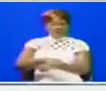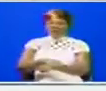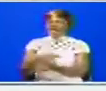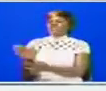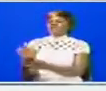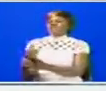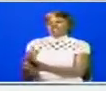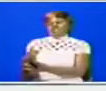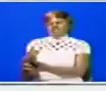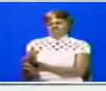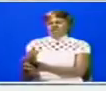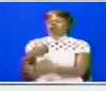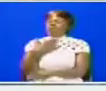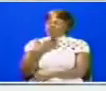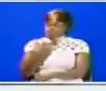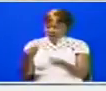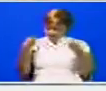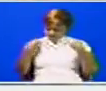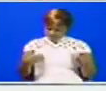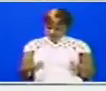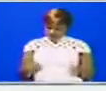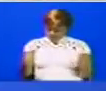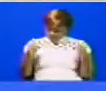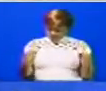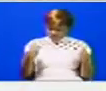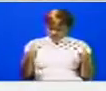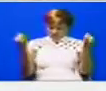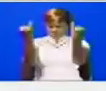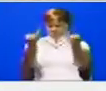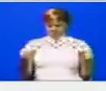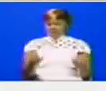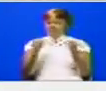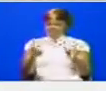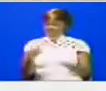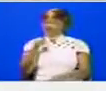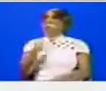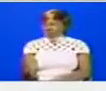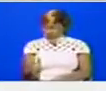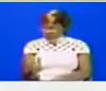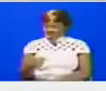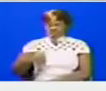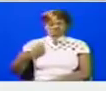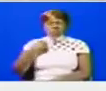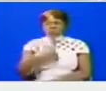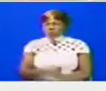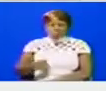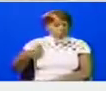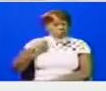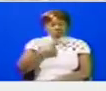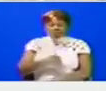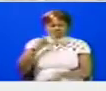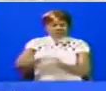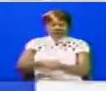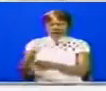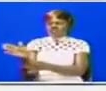utapata. Inataka ile nguo inakufinya kidogo, figa ondoke, lakini kama sio hivyo, kama umeparara kuanzia